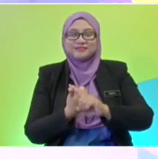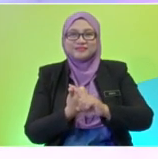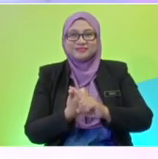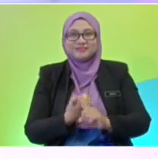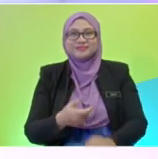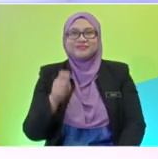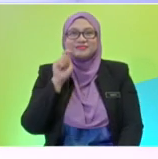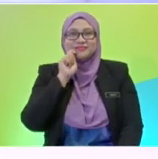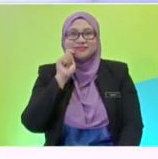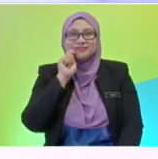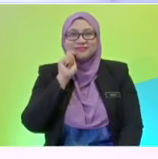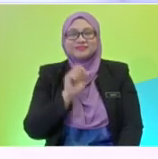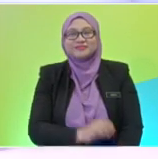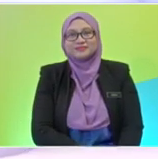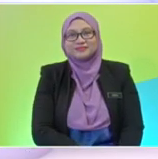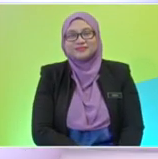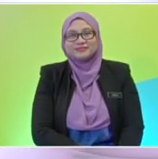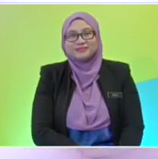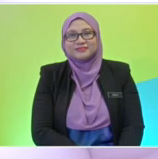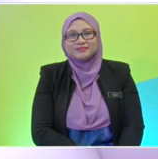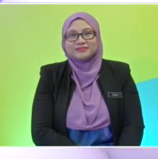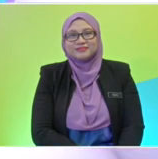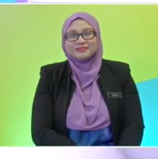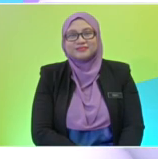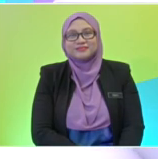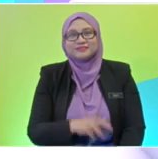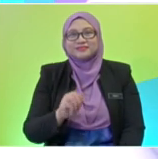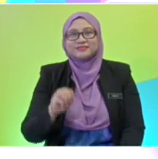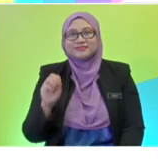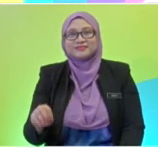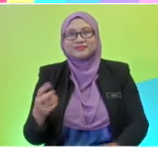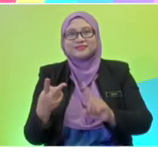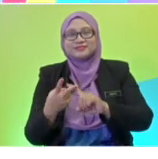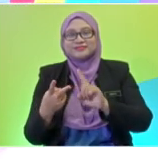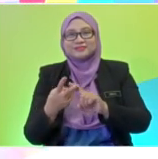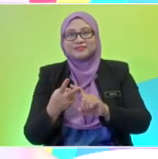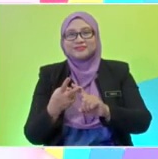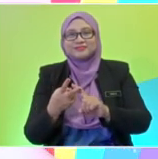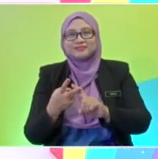Oke Hai selamat pagi oke ya murid kedua